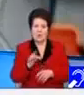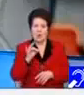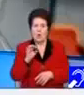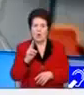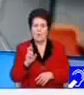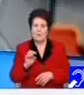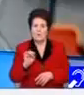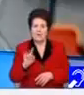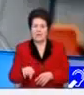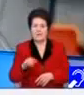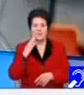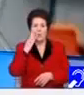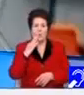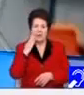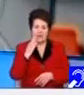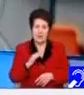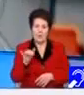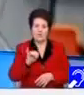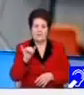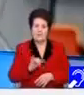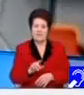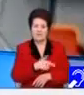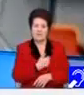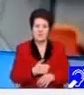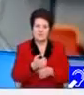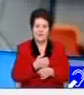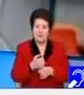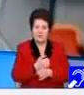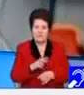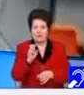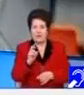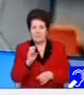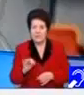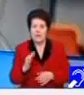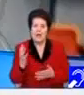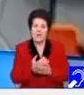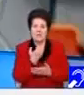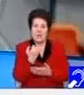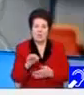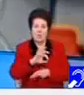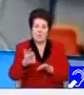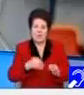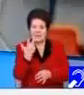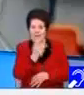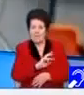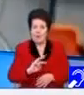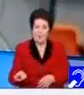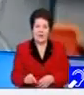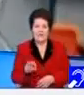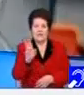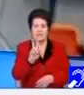robotică pediatrică din România. Universitatea de Medicină și Farmacie Victor Babeș a câștigat un proiect de 3 milioane de dolari prin